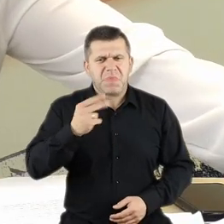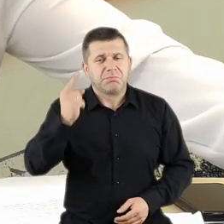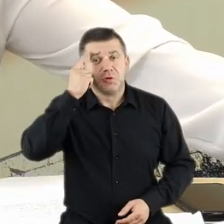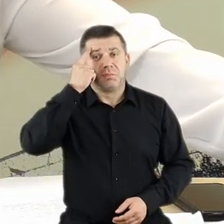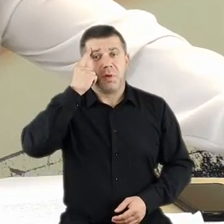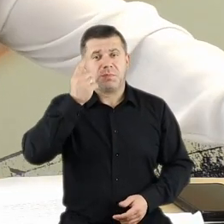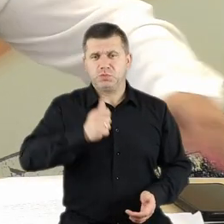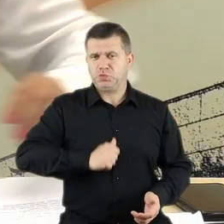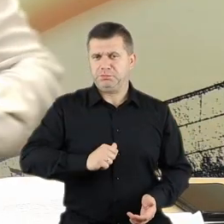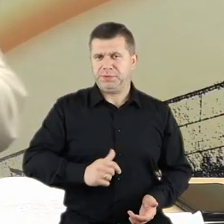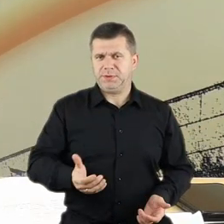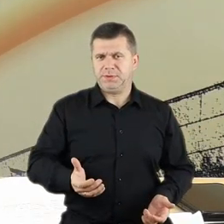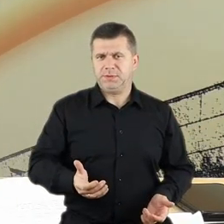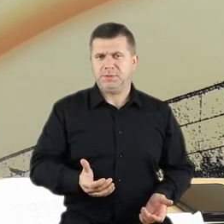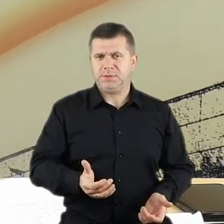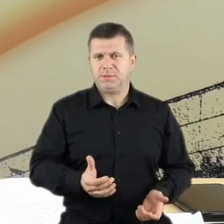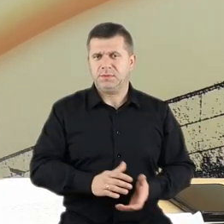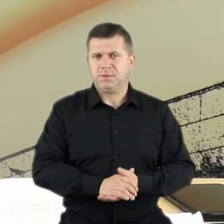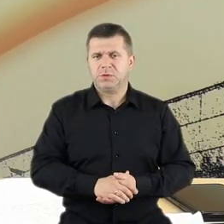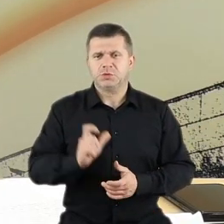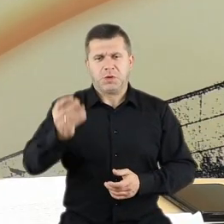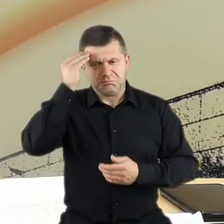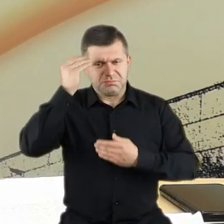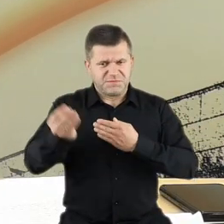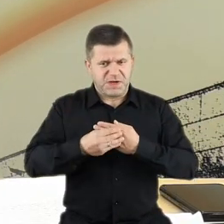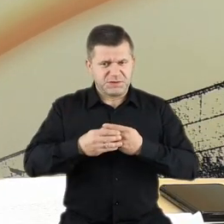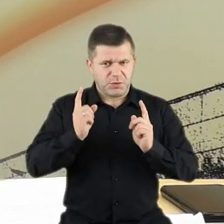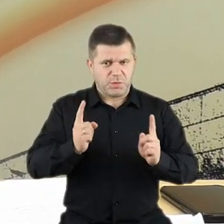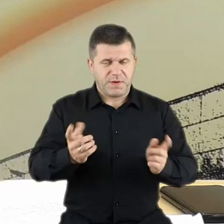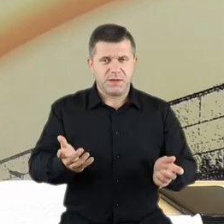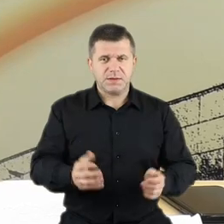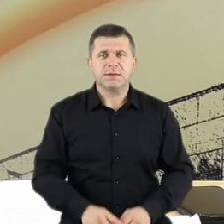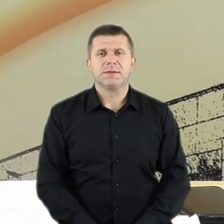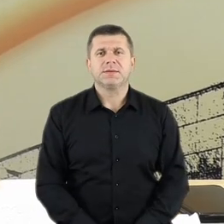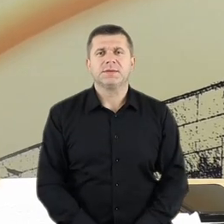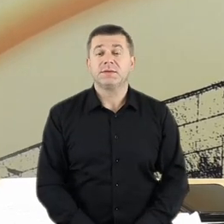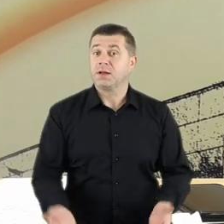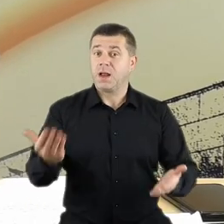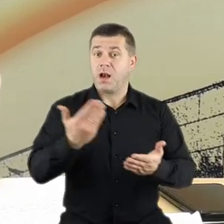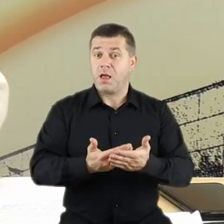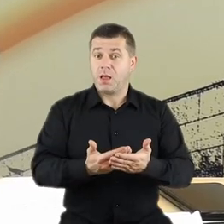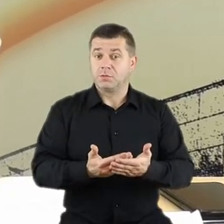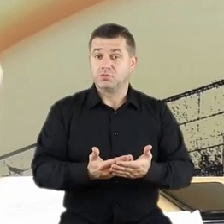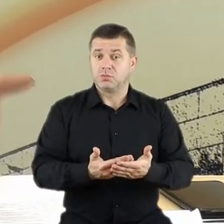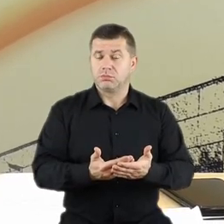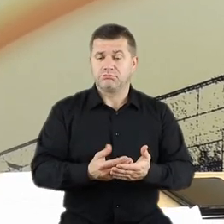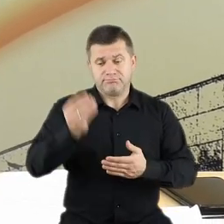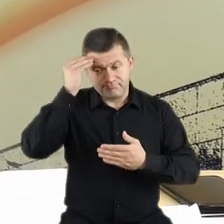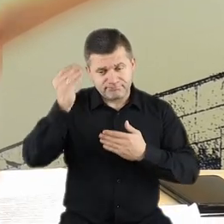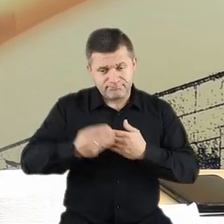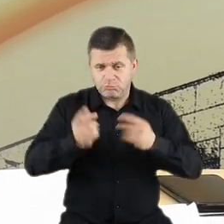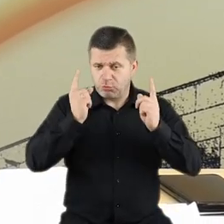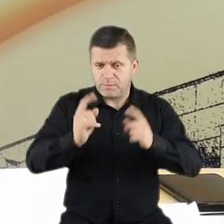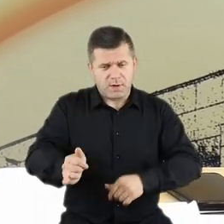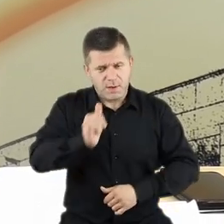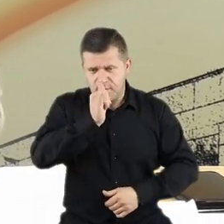żeby nam zwracali uwagę dlaczego właśnie dlaczego zwracali uwagę